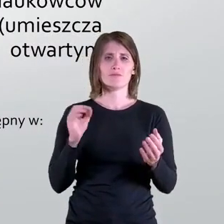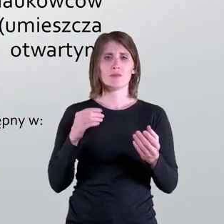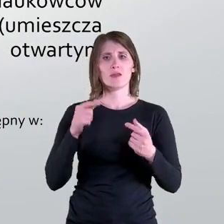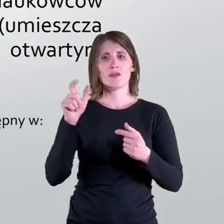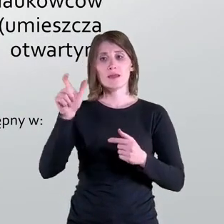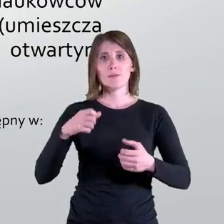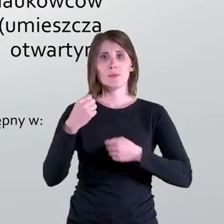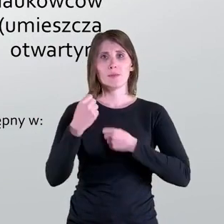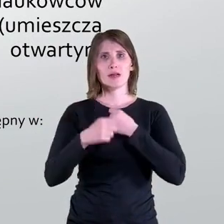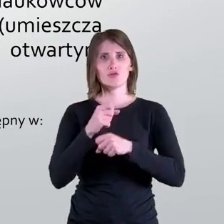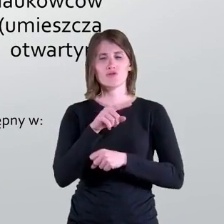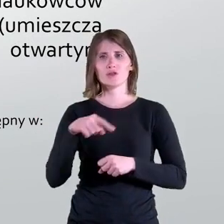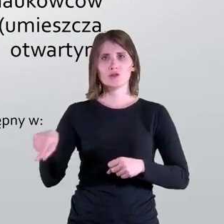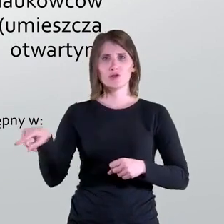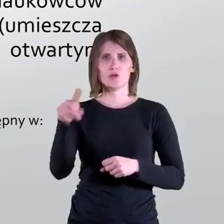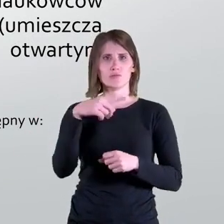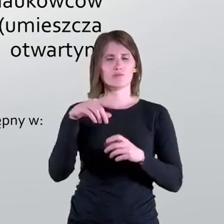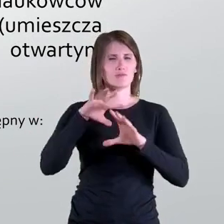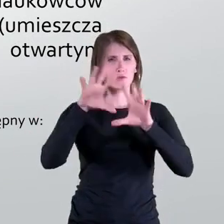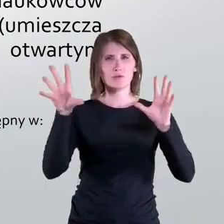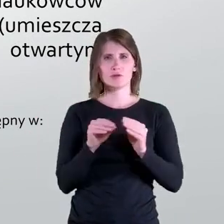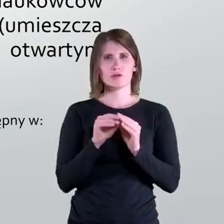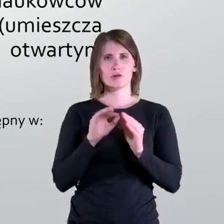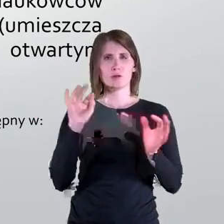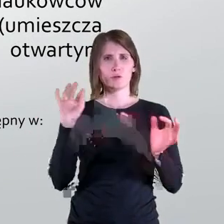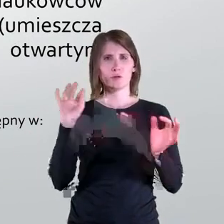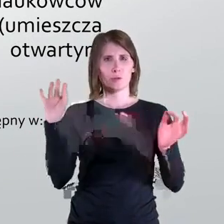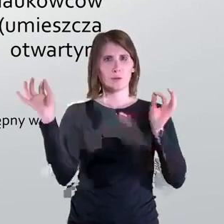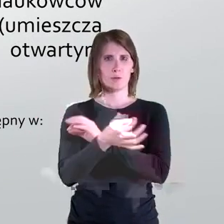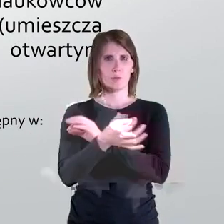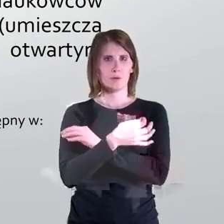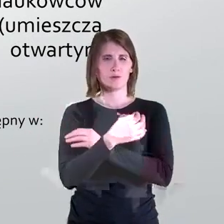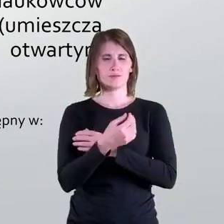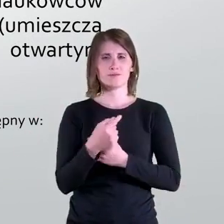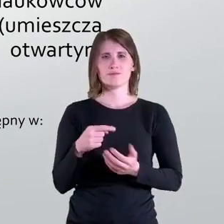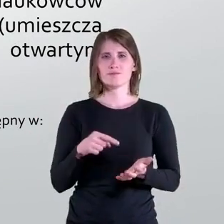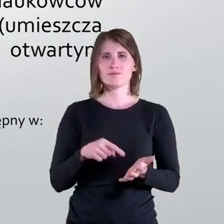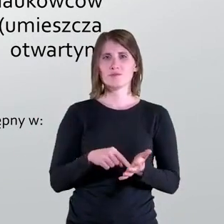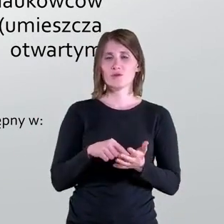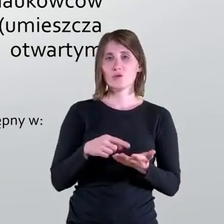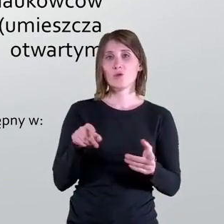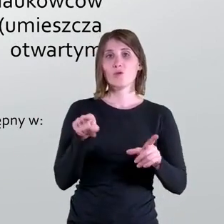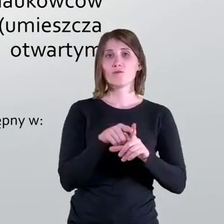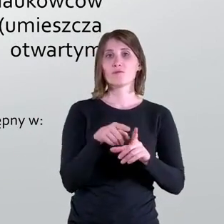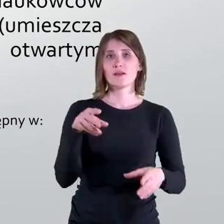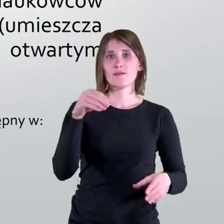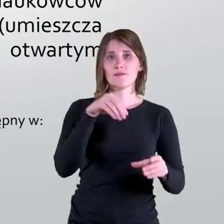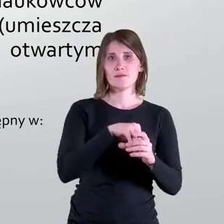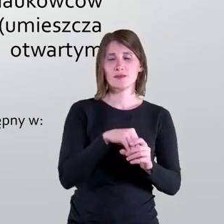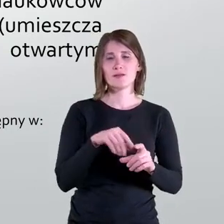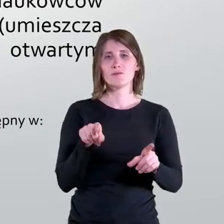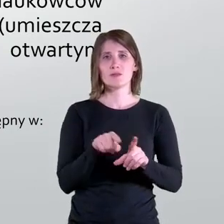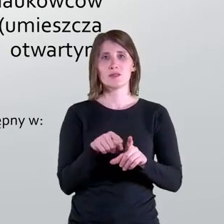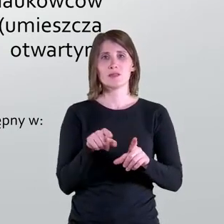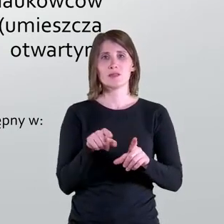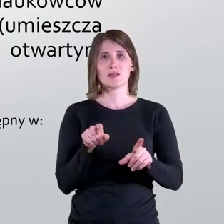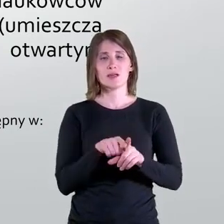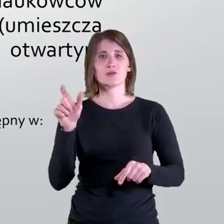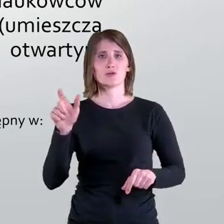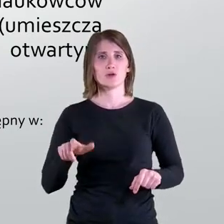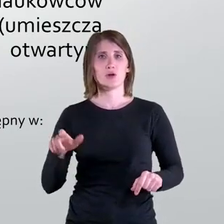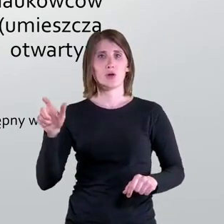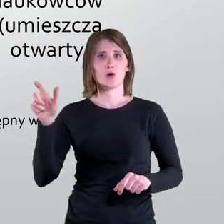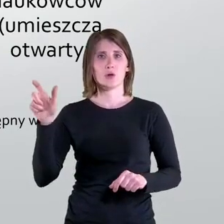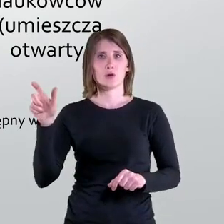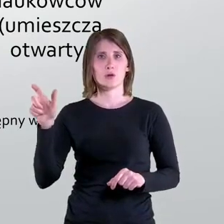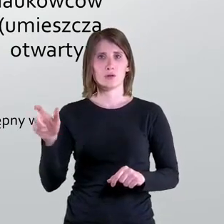grupy pracowników naukowych i tutaj już włącza się stąd grubsze też osób które o tym